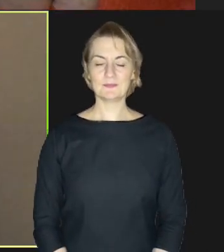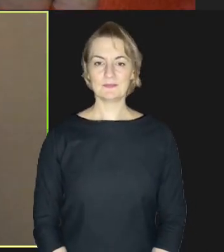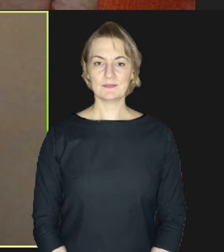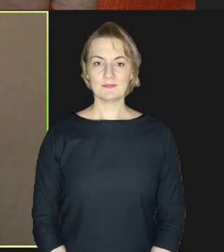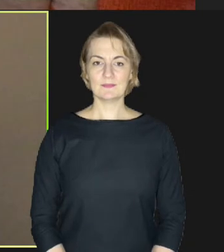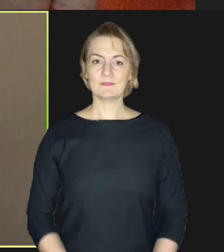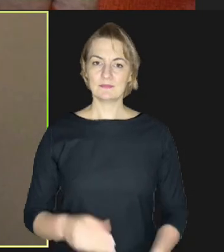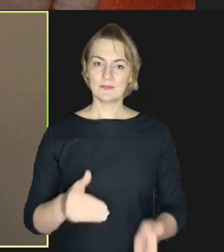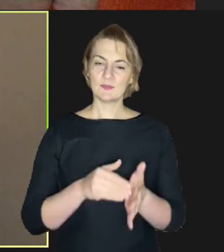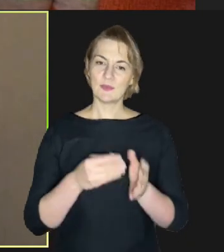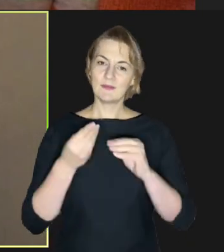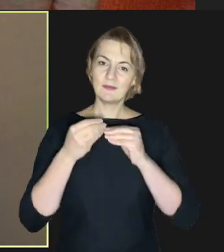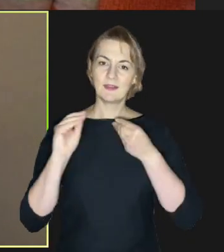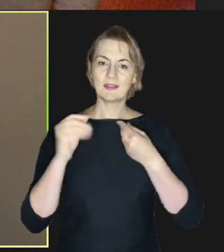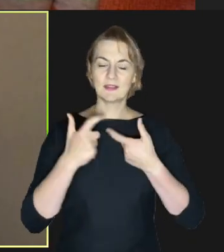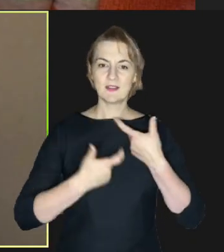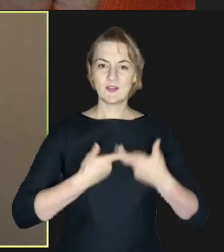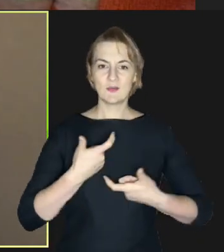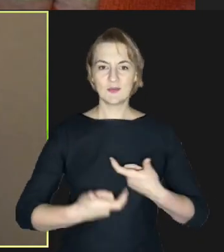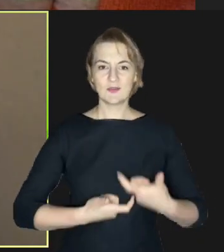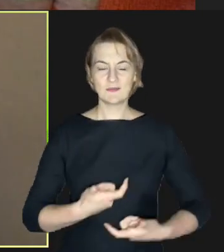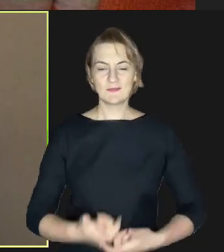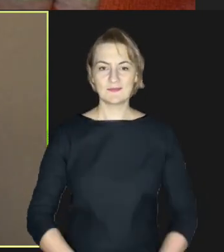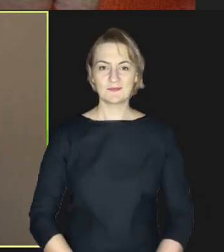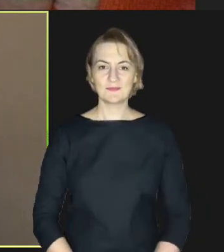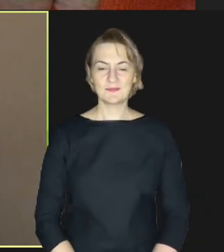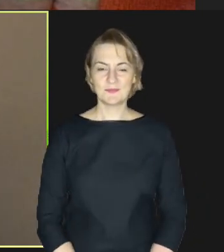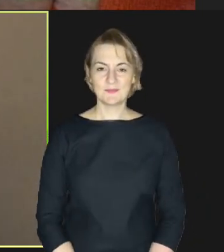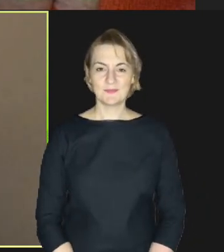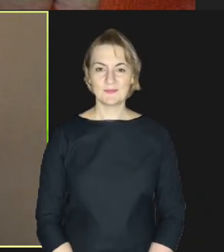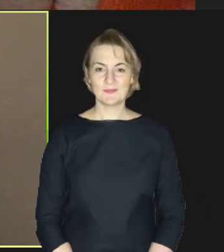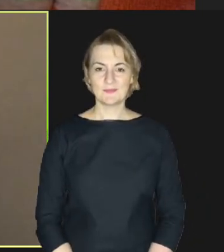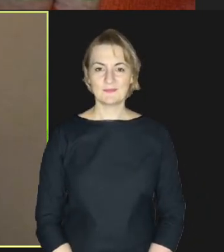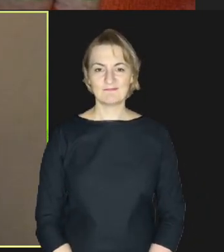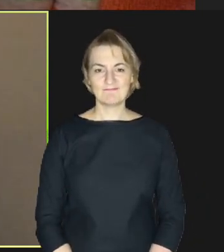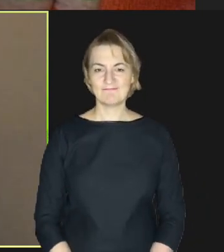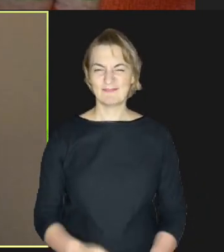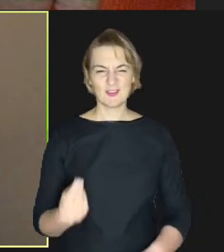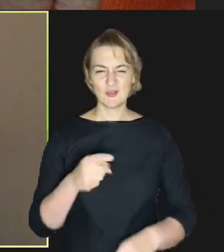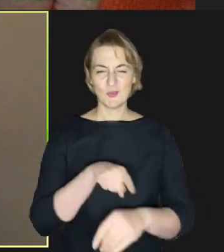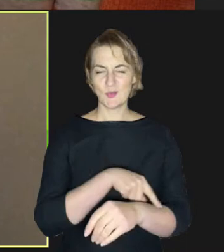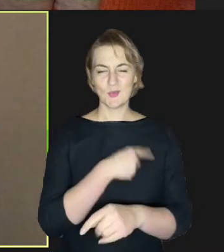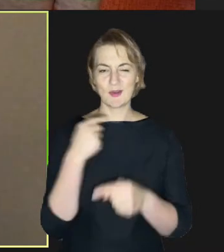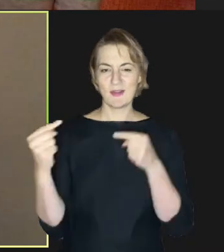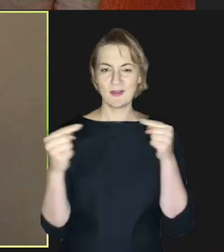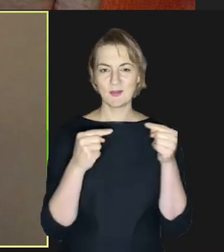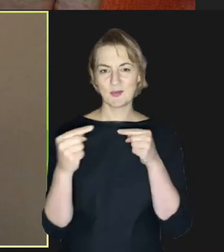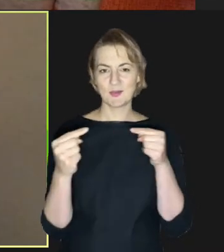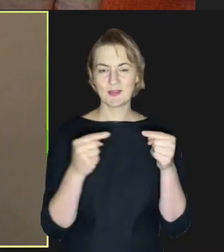trzeba by dużo więcej zrobić, a to by długa dyskusja i